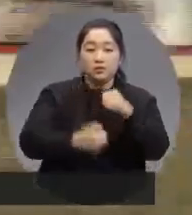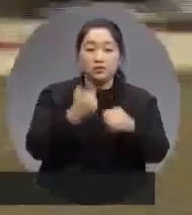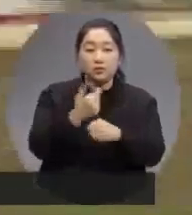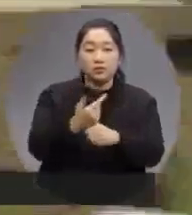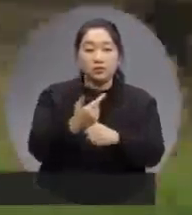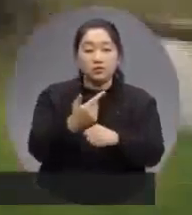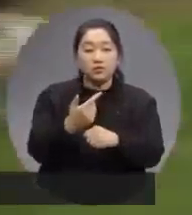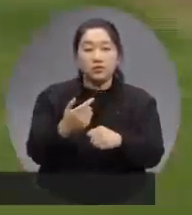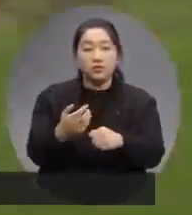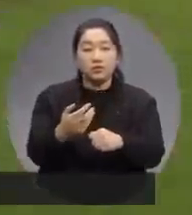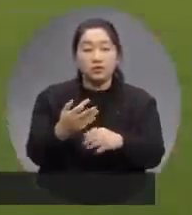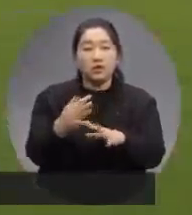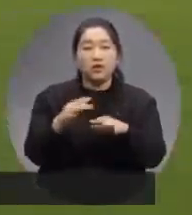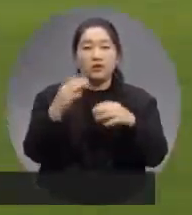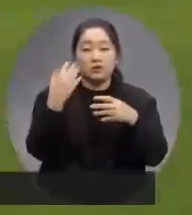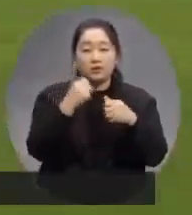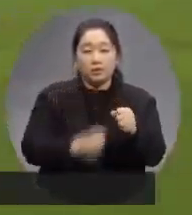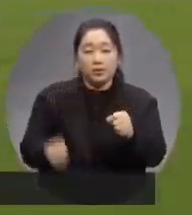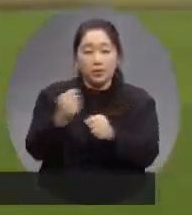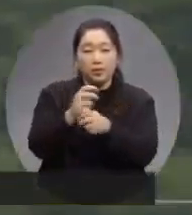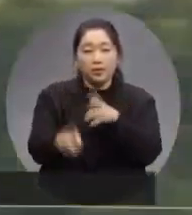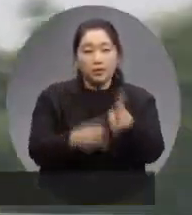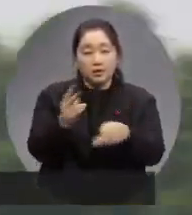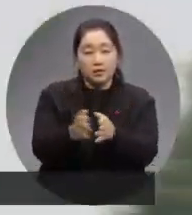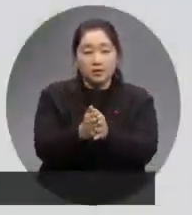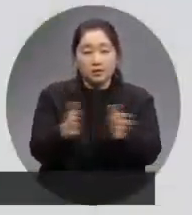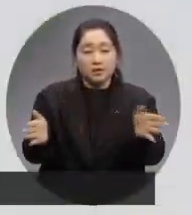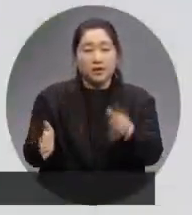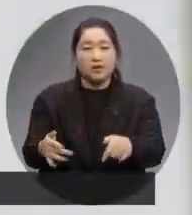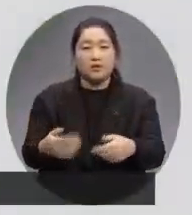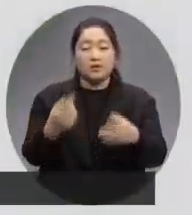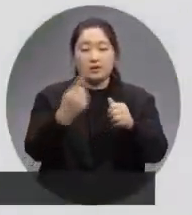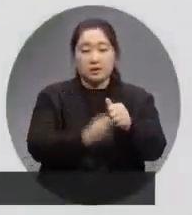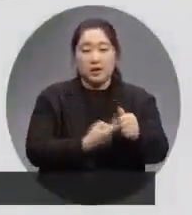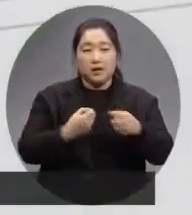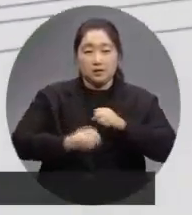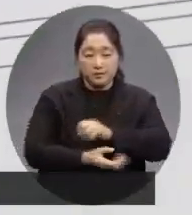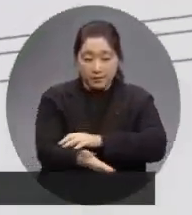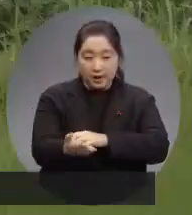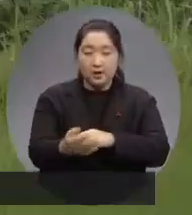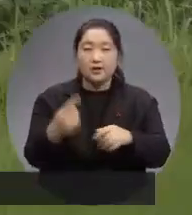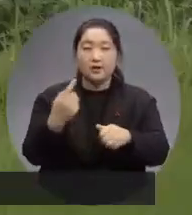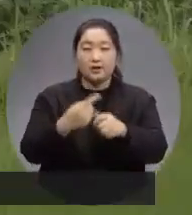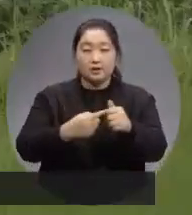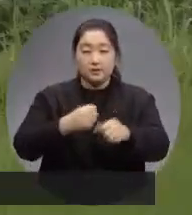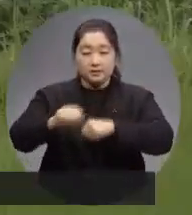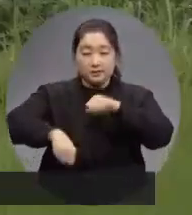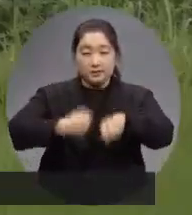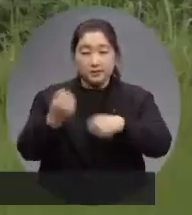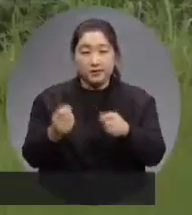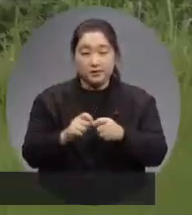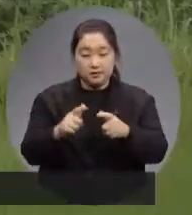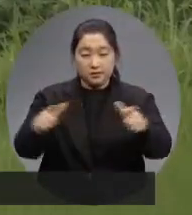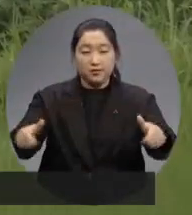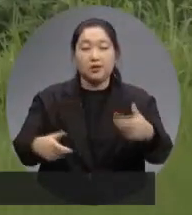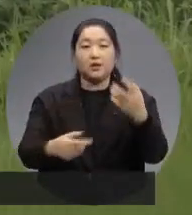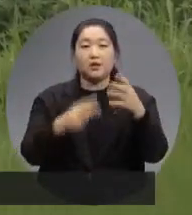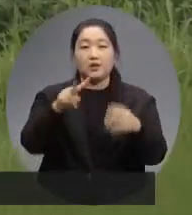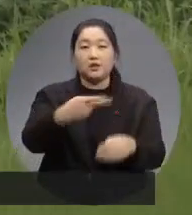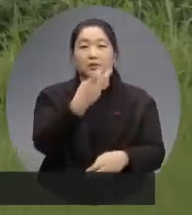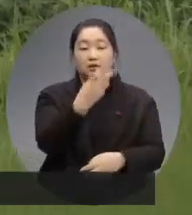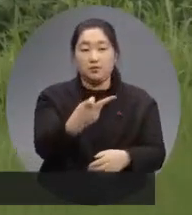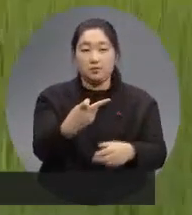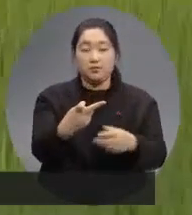시작된 뒤 지난 8년 동안 황새백 다섯 마리를 자연에 보냈고 야생 증식으로 4세대에 걸쳐 20 12마리